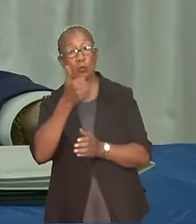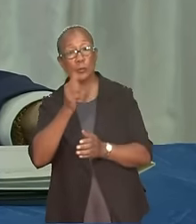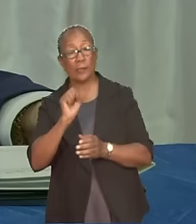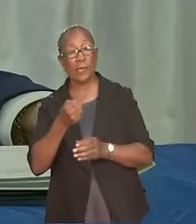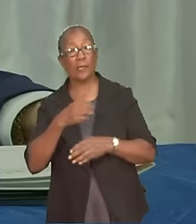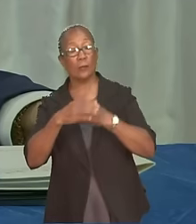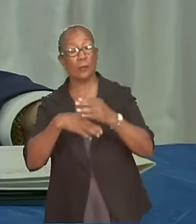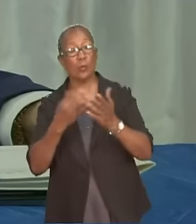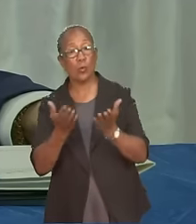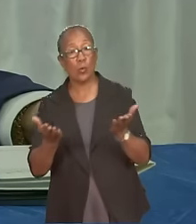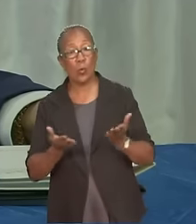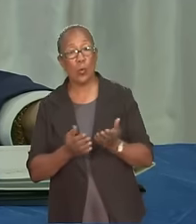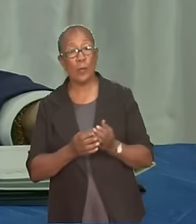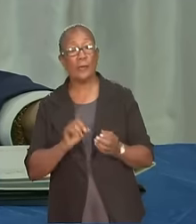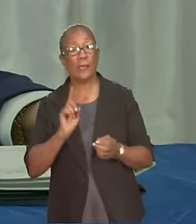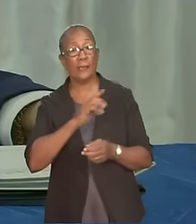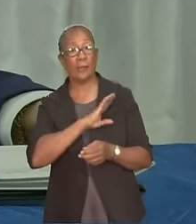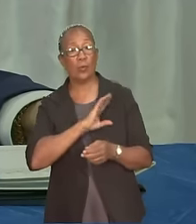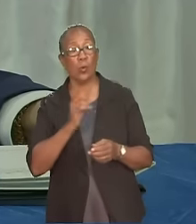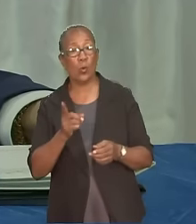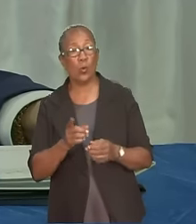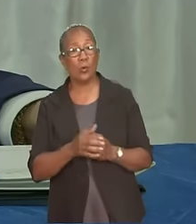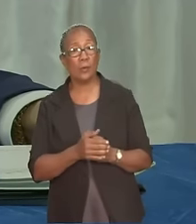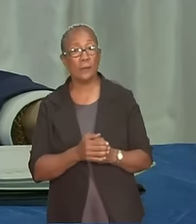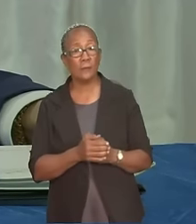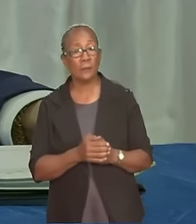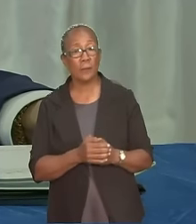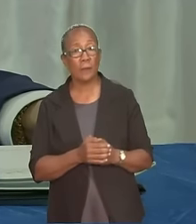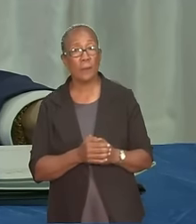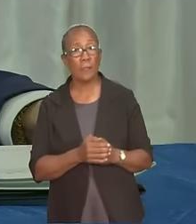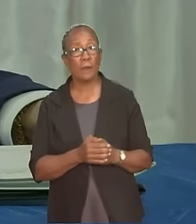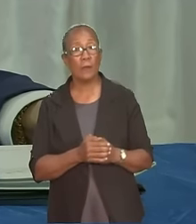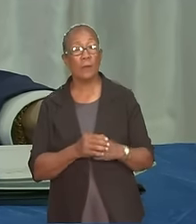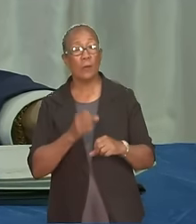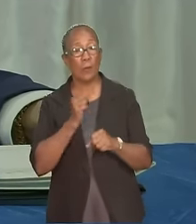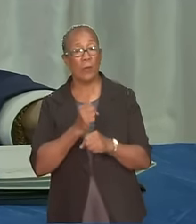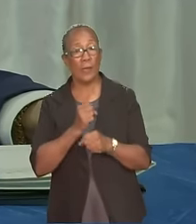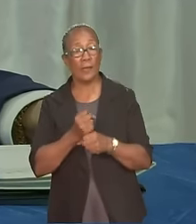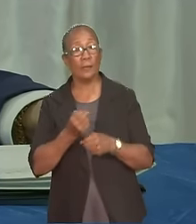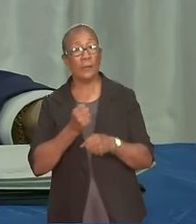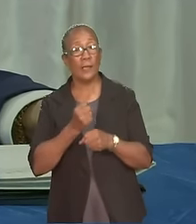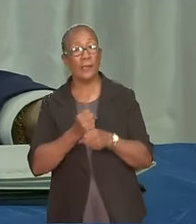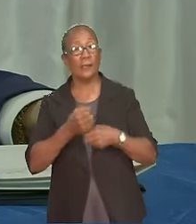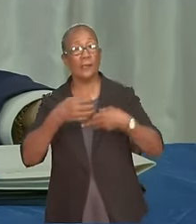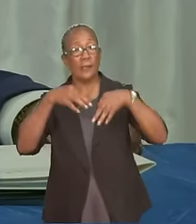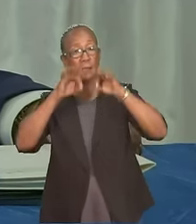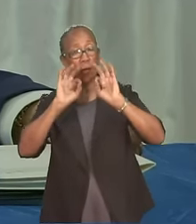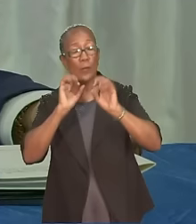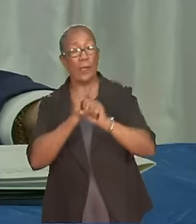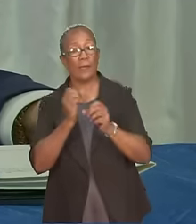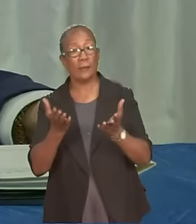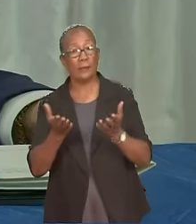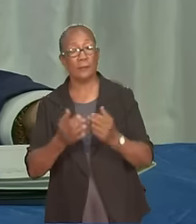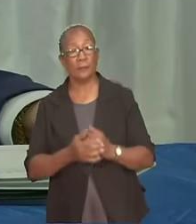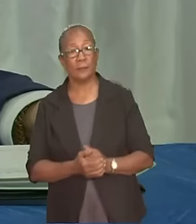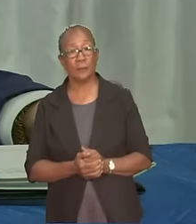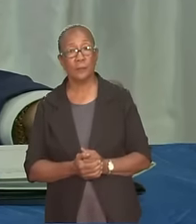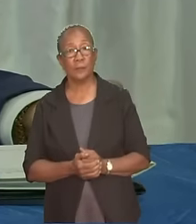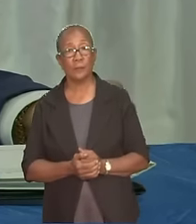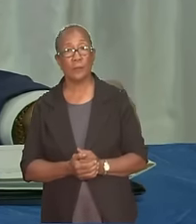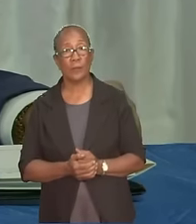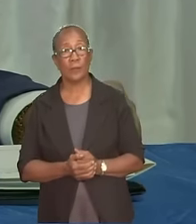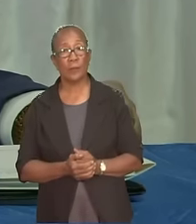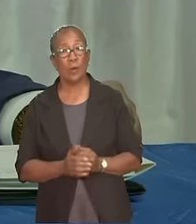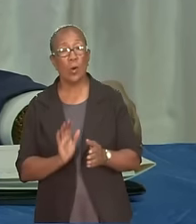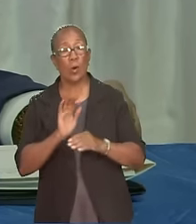dat in ieder geval de Rekenkamer haar werk ook beter zou kunnen doen. Voor